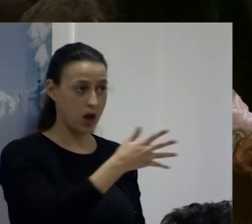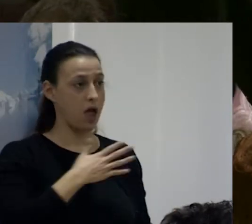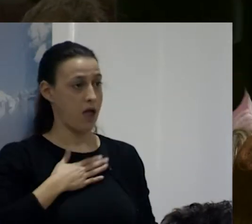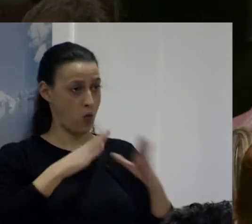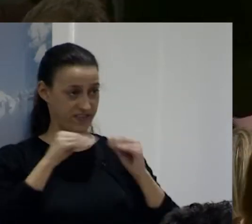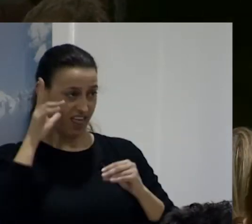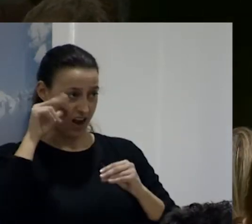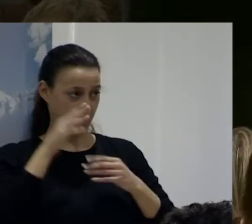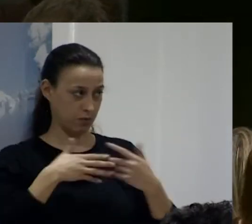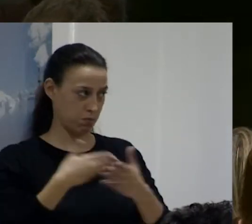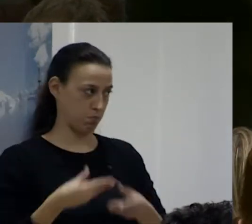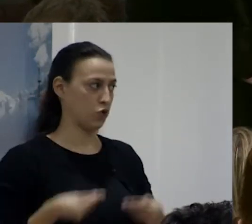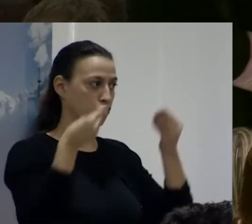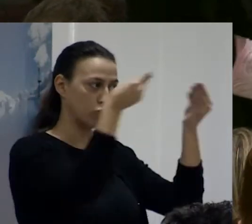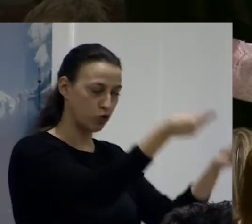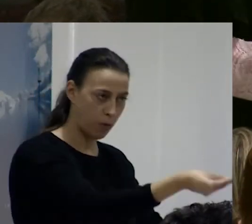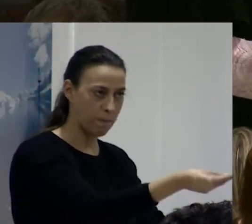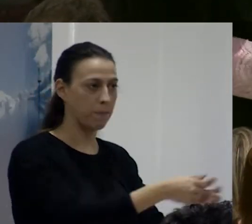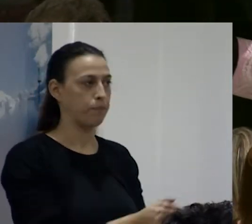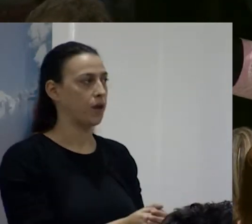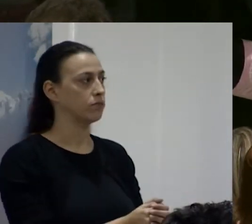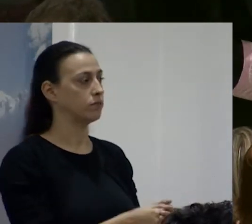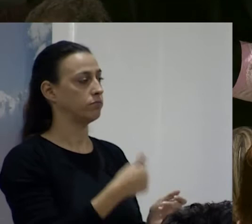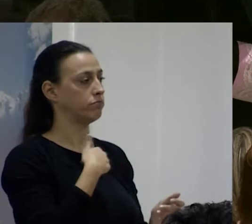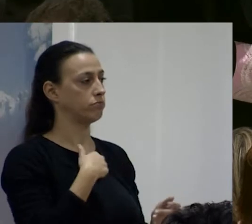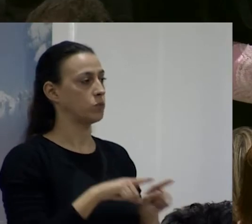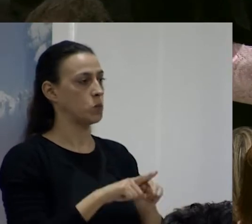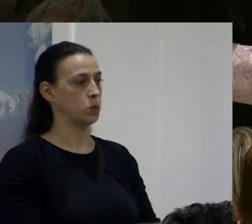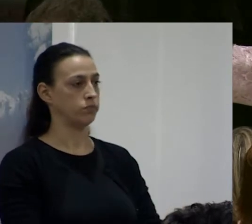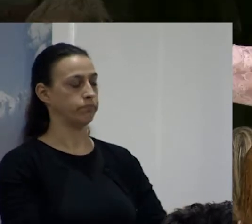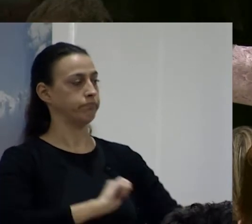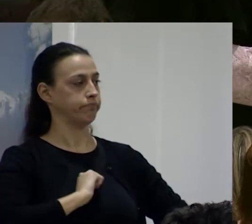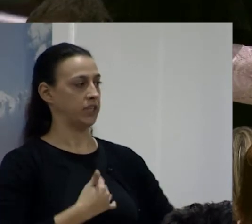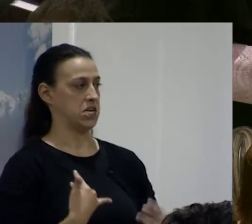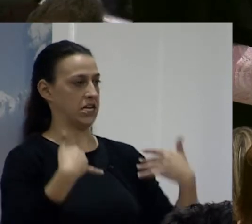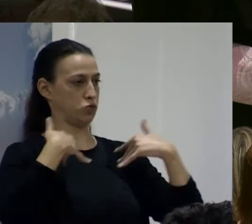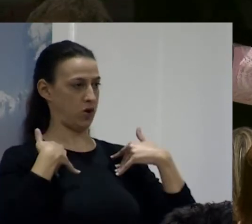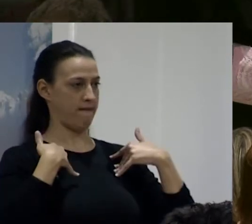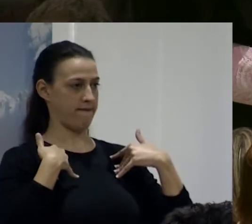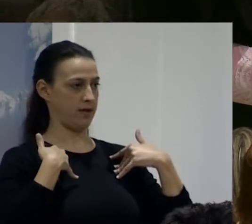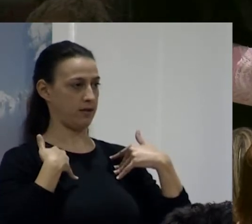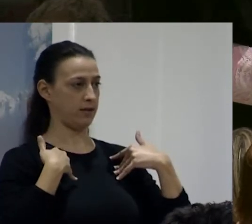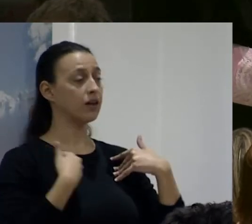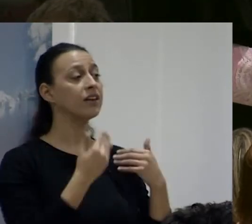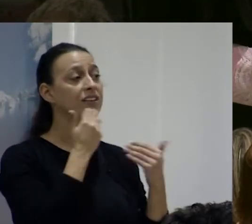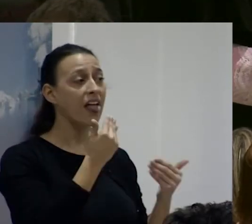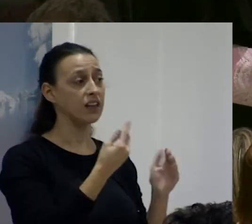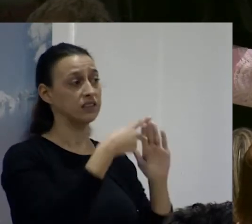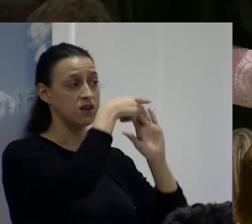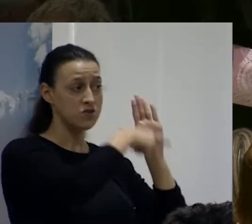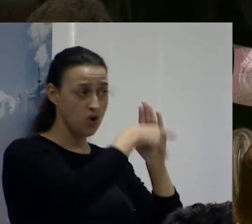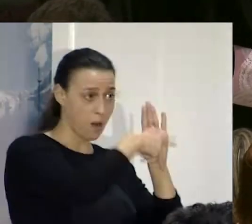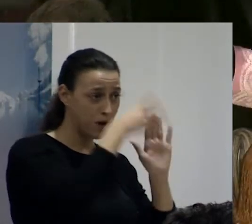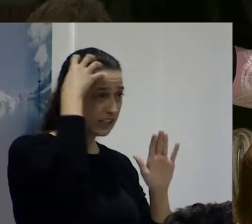Tomàs Llorenç. Per l'autoritat que ens otorguen les lleis del regne i l'Estatut de la Universitat